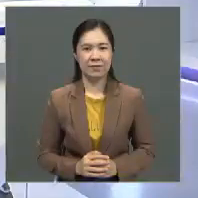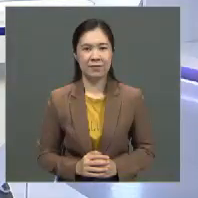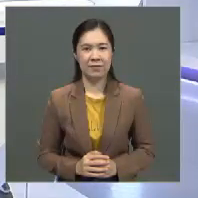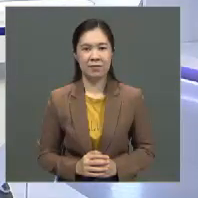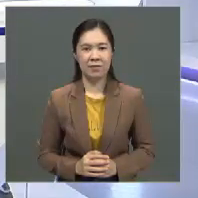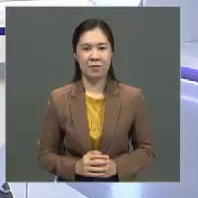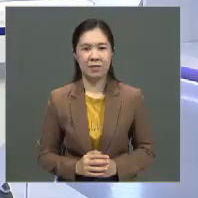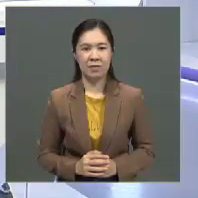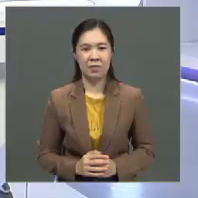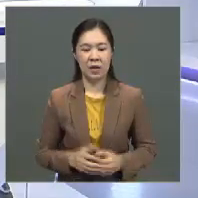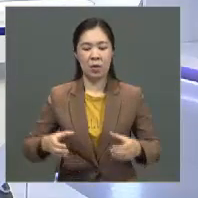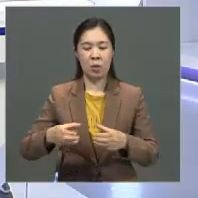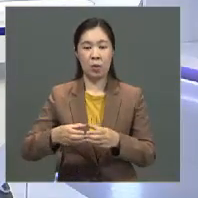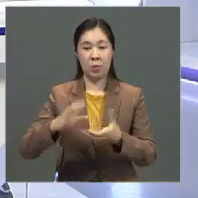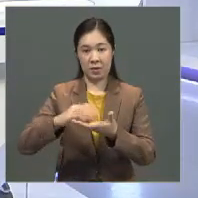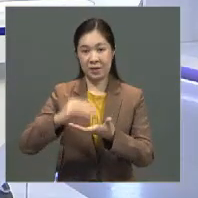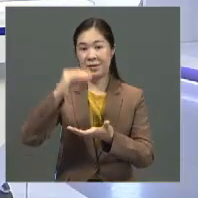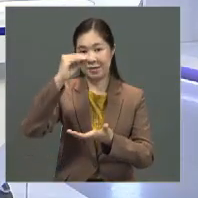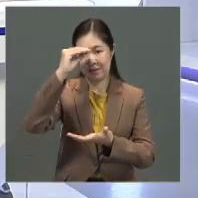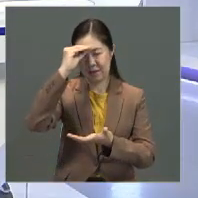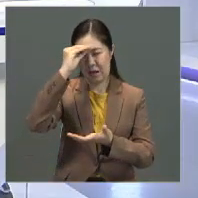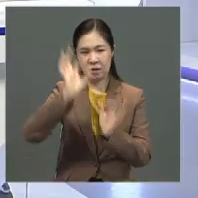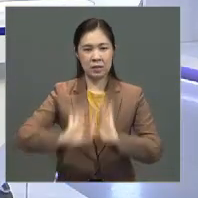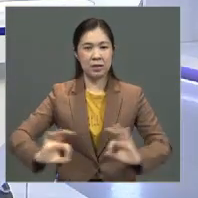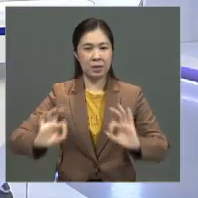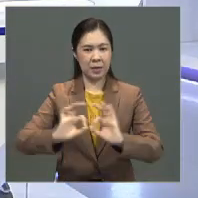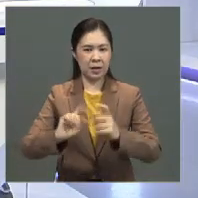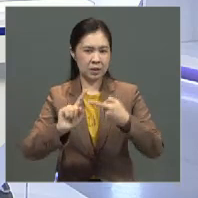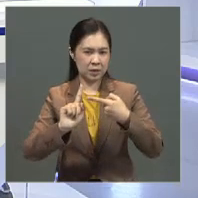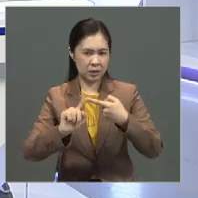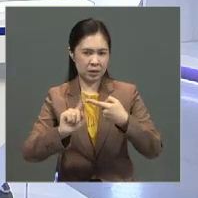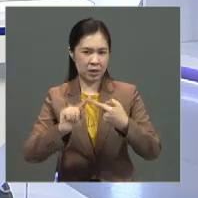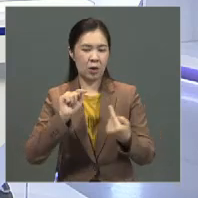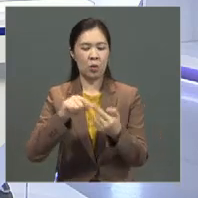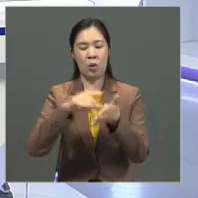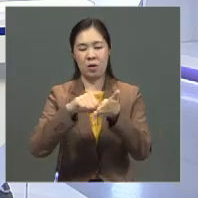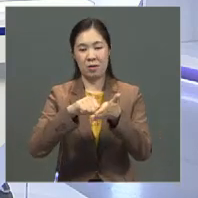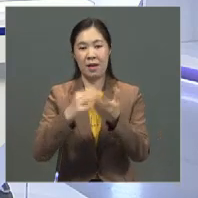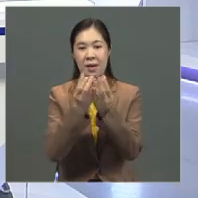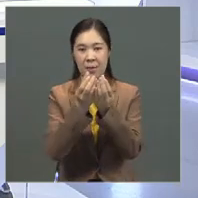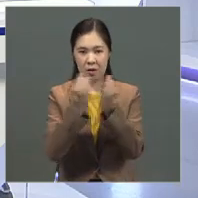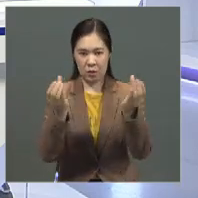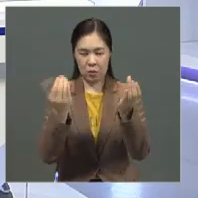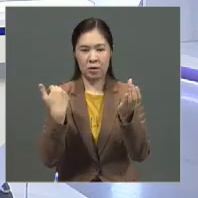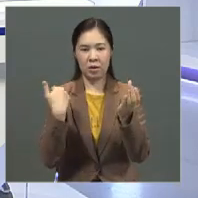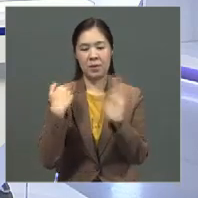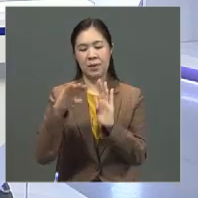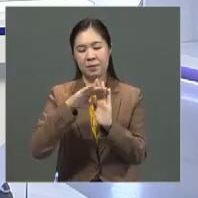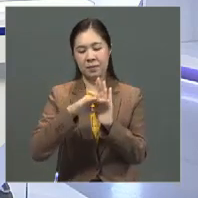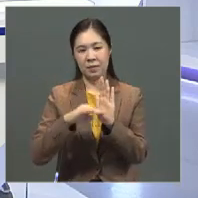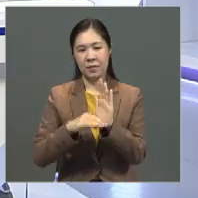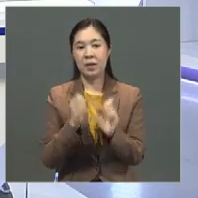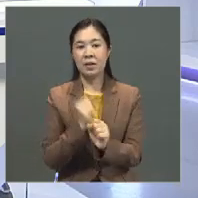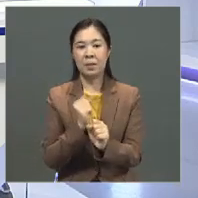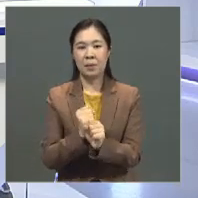แน่นอนนะคะข้อเรียกร้องของกลุ่มนักเรียนนักศึกษาเนี่ยหนึ่งประเด็นนั่นก็คือเรื่องของการแก้ไขรัฐธรรมนูญแต่ว่าเราก็มีกลไกในการทำงานในส่วน